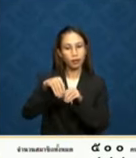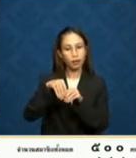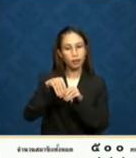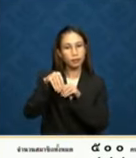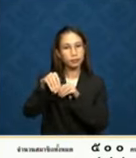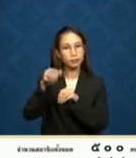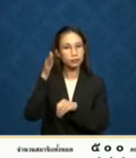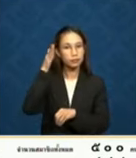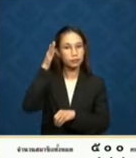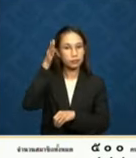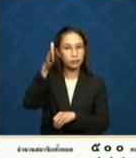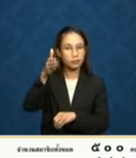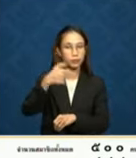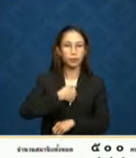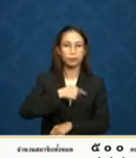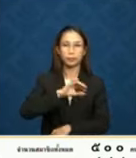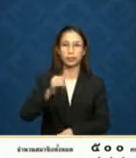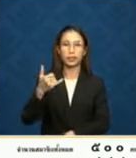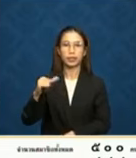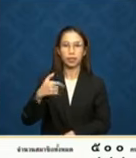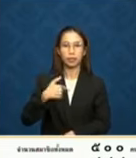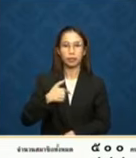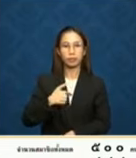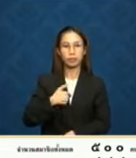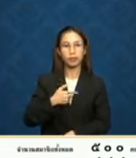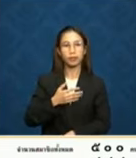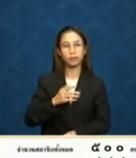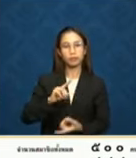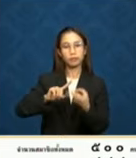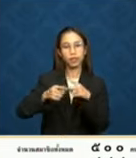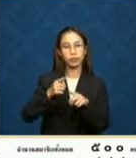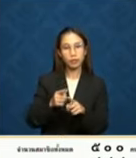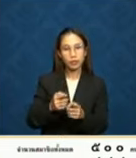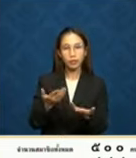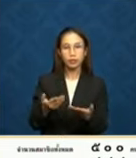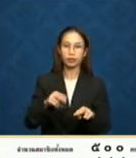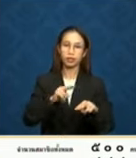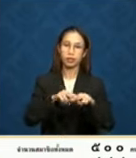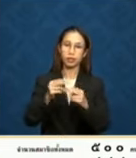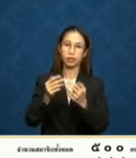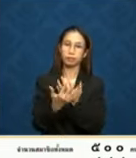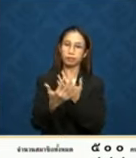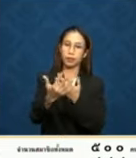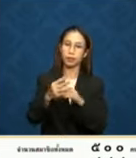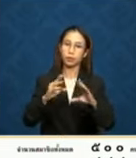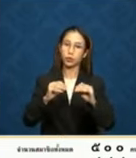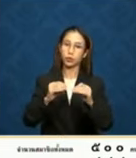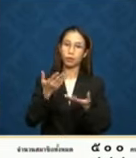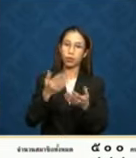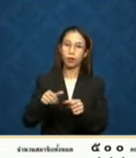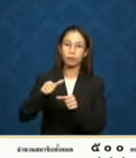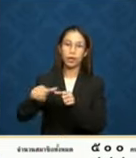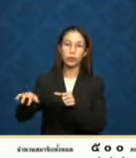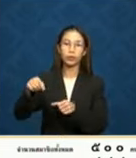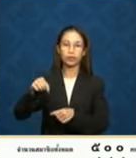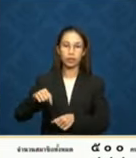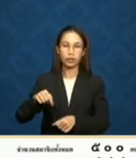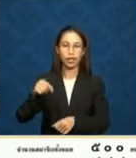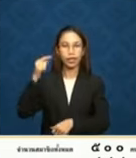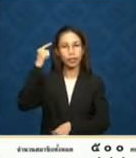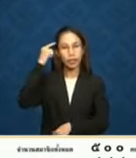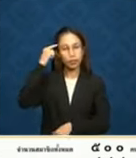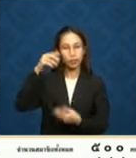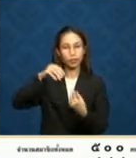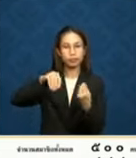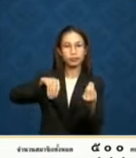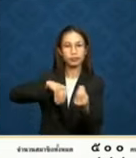ยระยะใกล่ผมไมแ่ใจว่าจะเป็นเพื่อน-เพื่อนที่นั่งอยู่ในที่นี้หรือไม่ได้อยู่ในที่นี้ก็อาจจะตอง